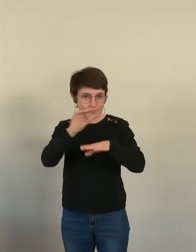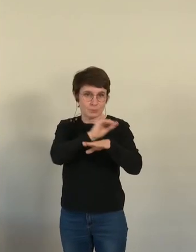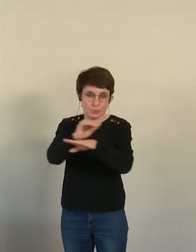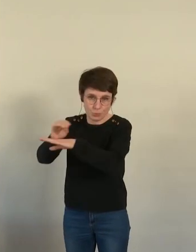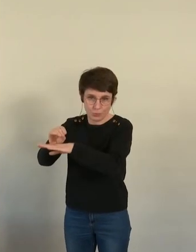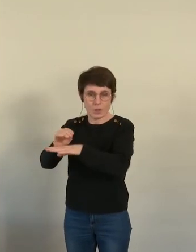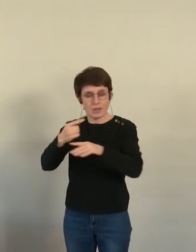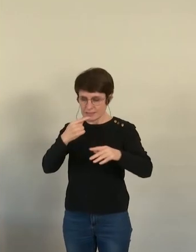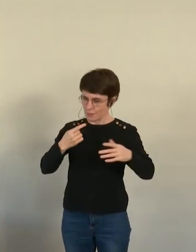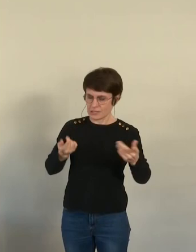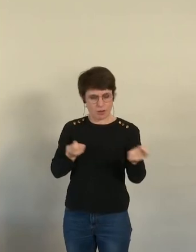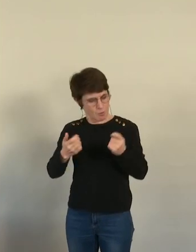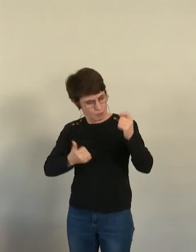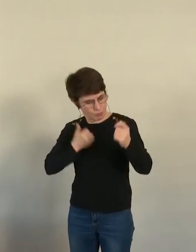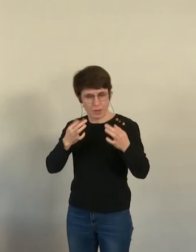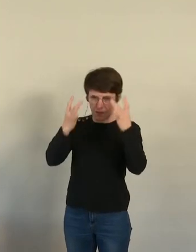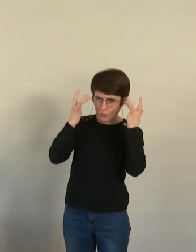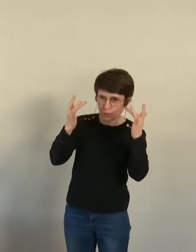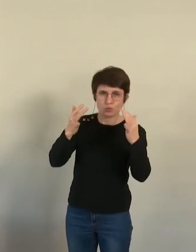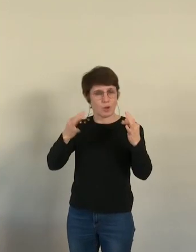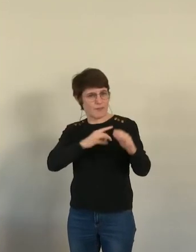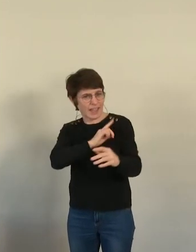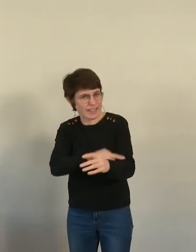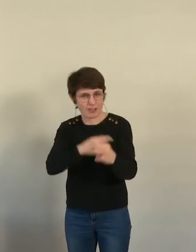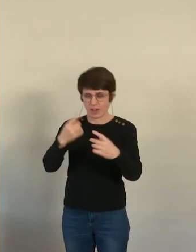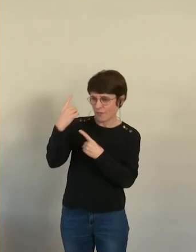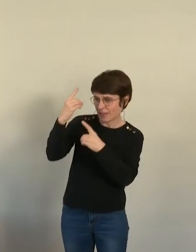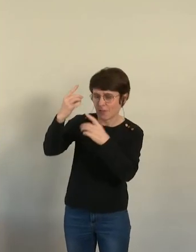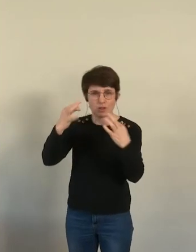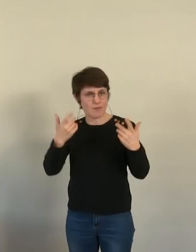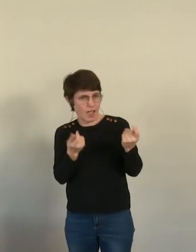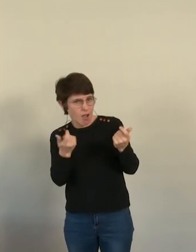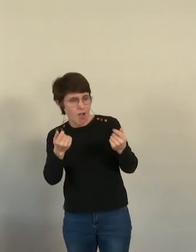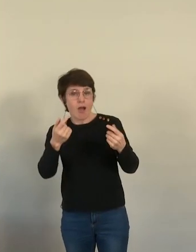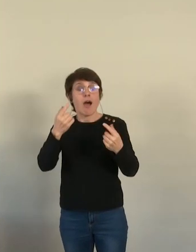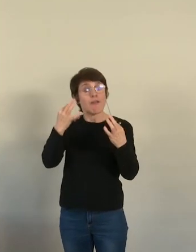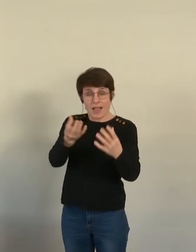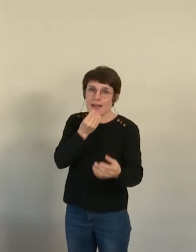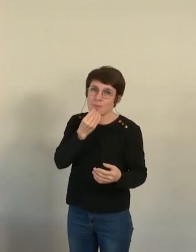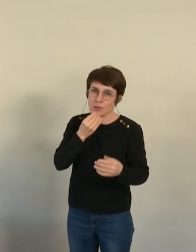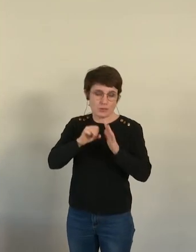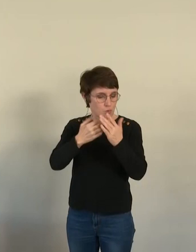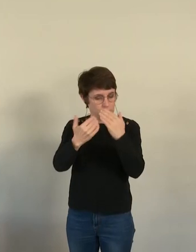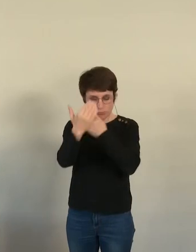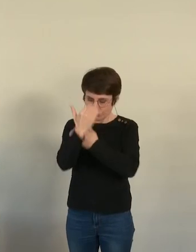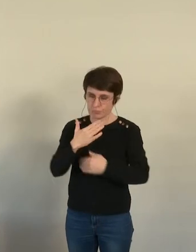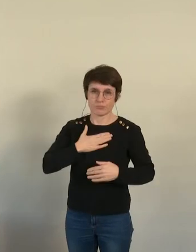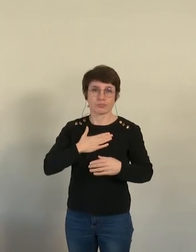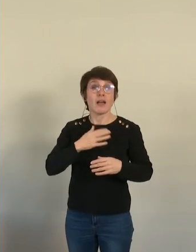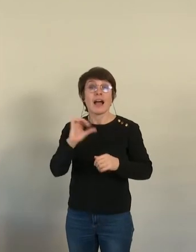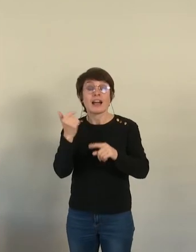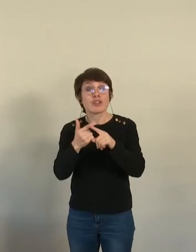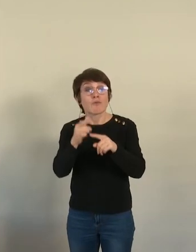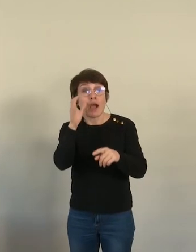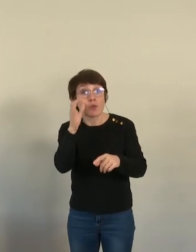culturelle souveraineté énergétique souveraineté de défense souveraineté financière et souveraineté alimentaire et chaque fois qu'on vous écoute on